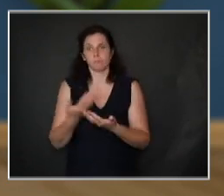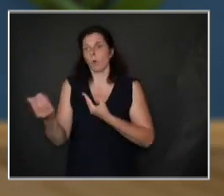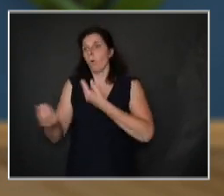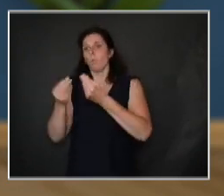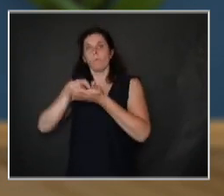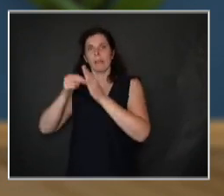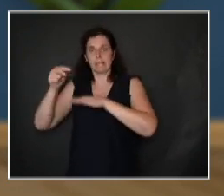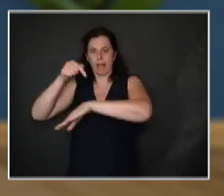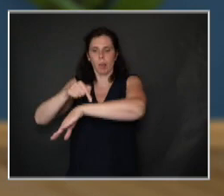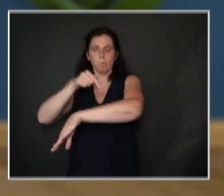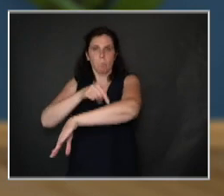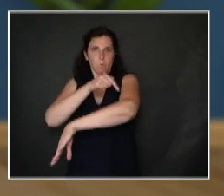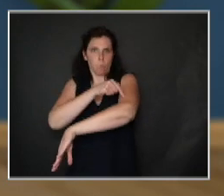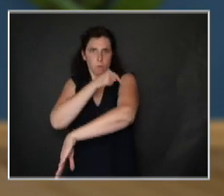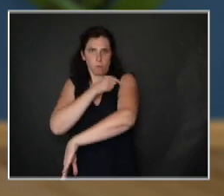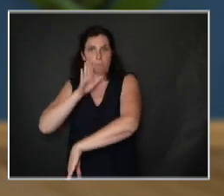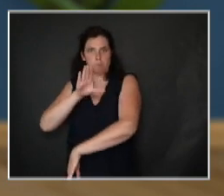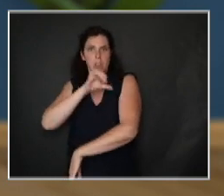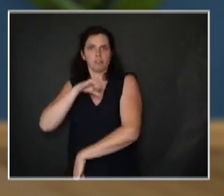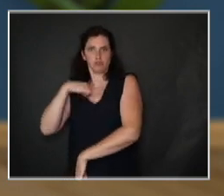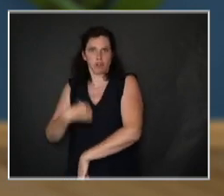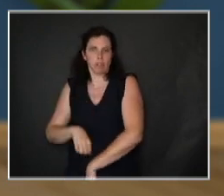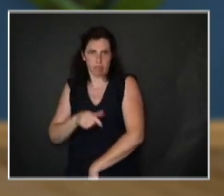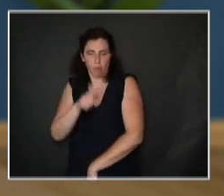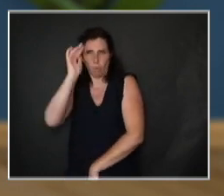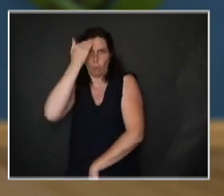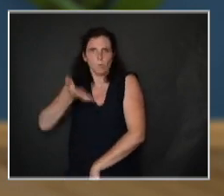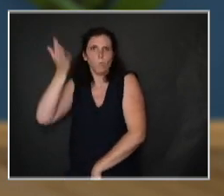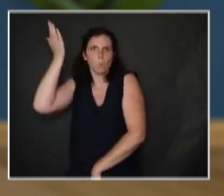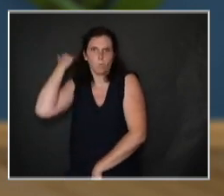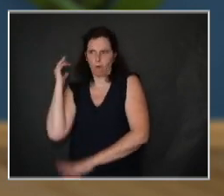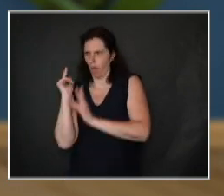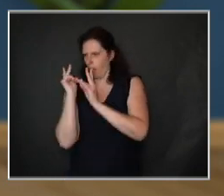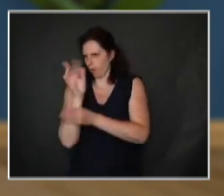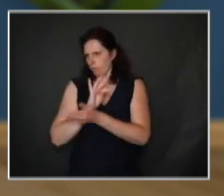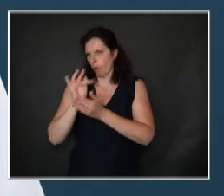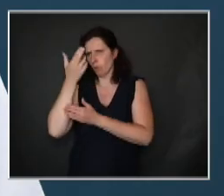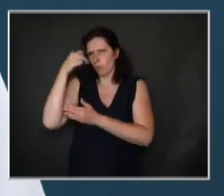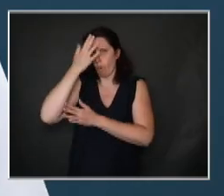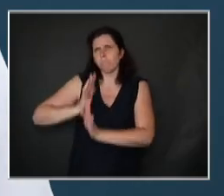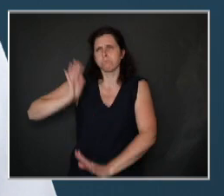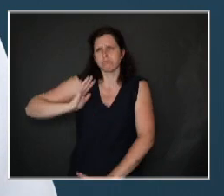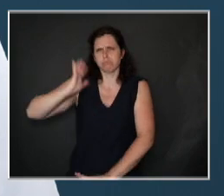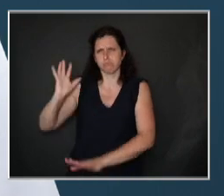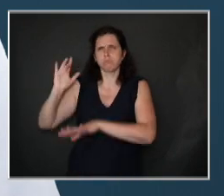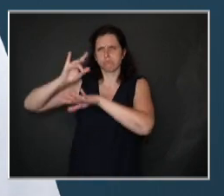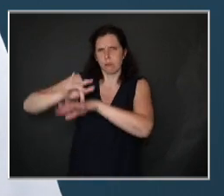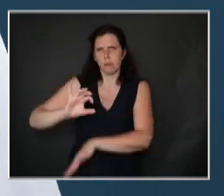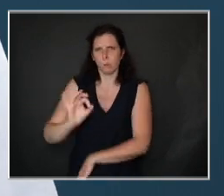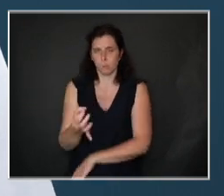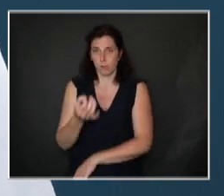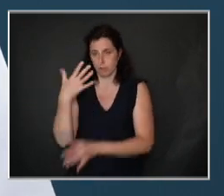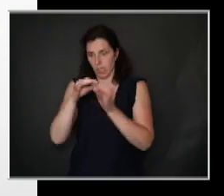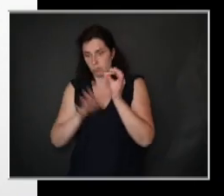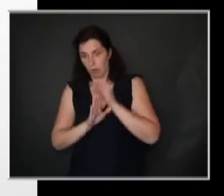Hein. C'est une technique chinoise bien connue, qui est introduite en France et en Europe depuis très très longtemps, qui donne des résultats sur